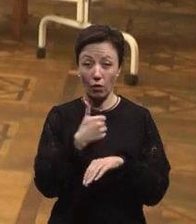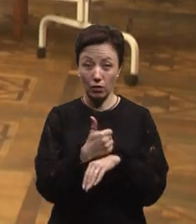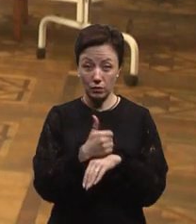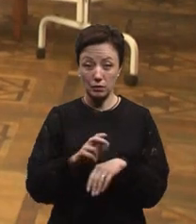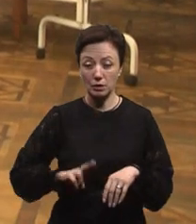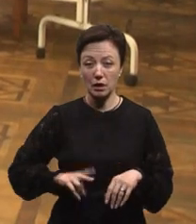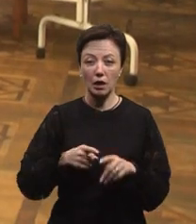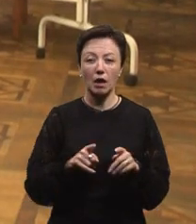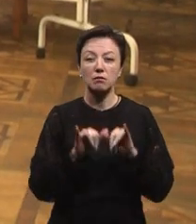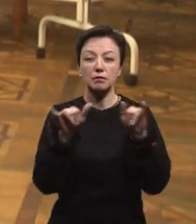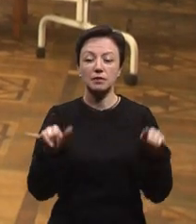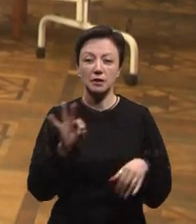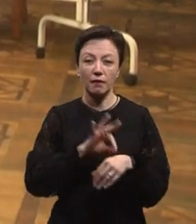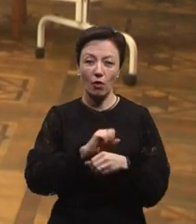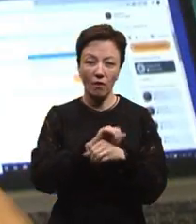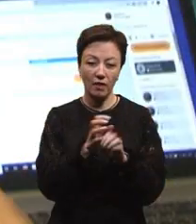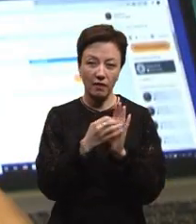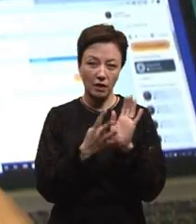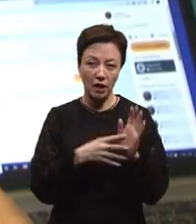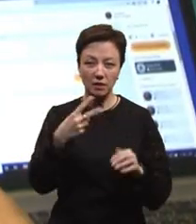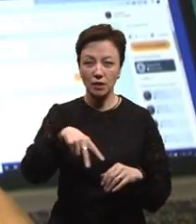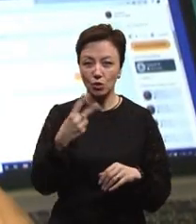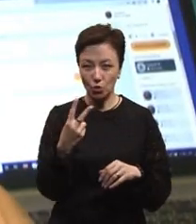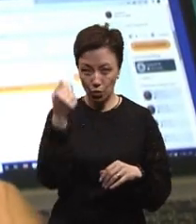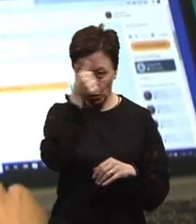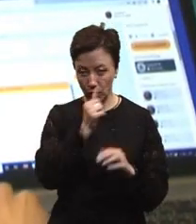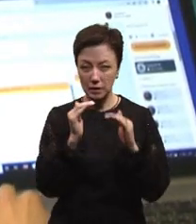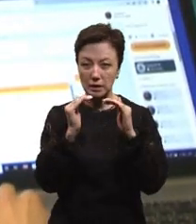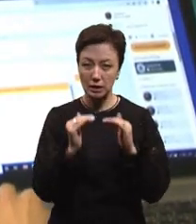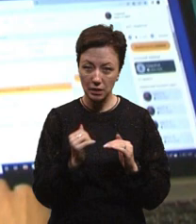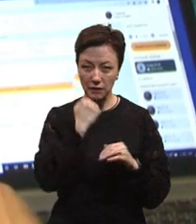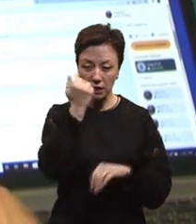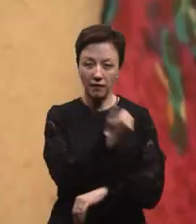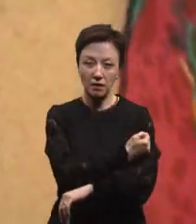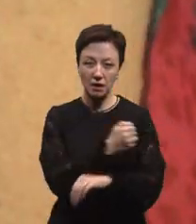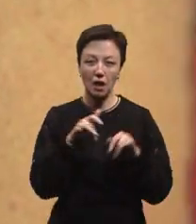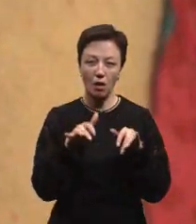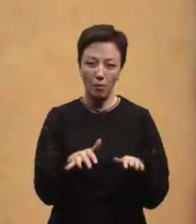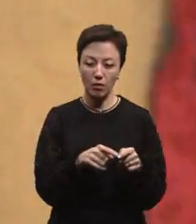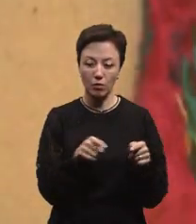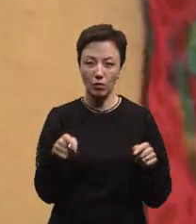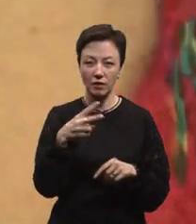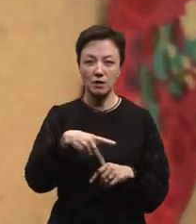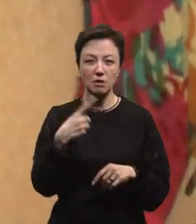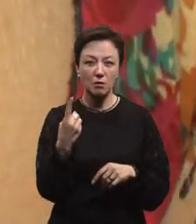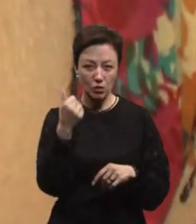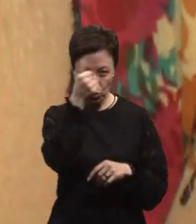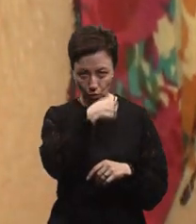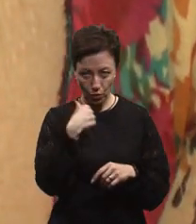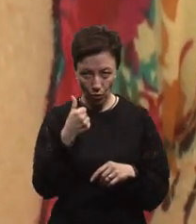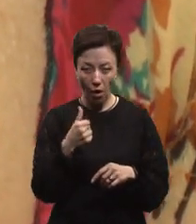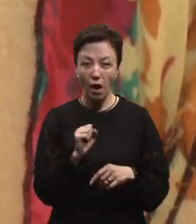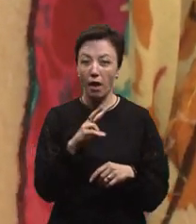захворюваності на ковід-19 впродовж 2022-го знизився завдяки вакцинальній компанії протягом 2021 року